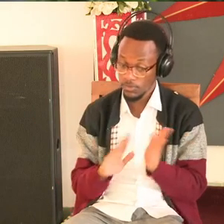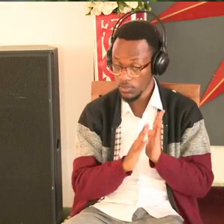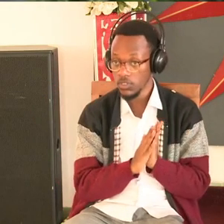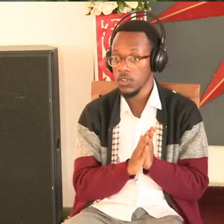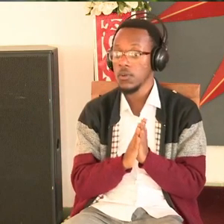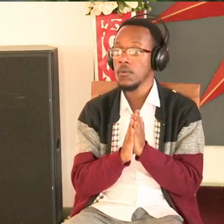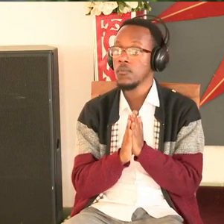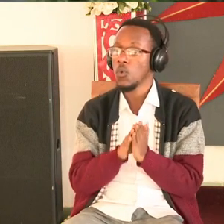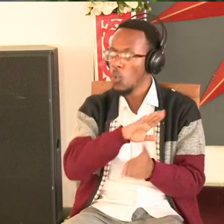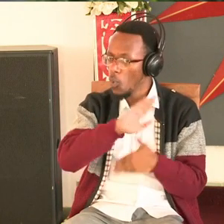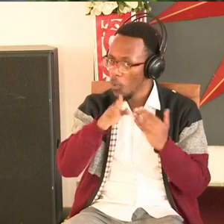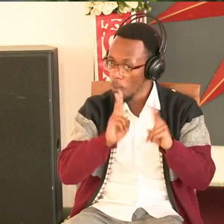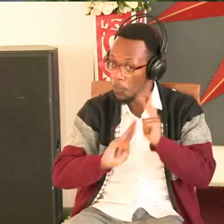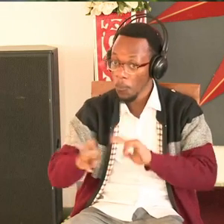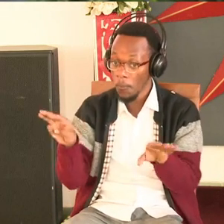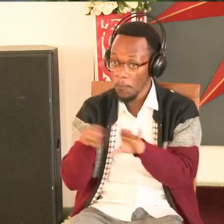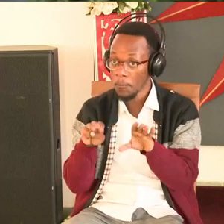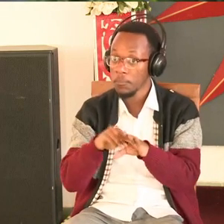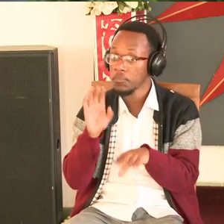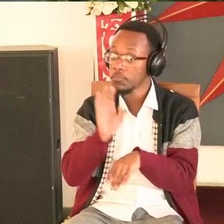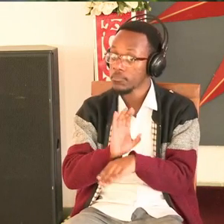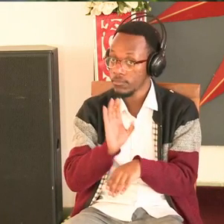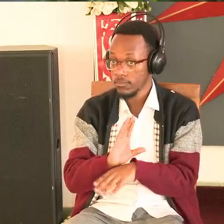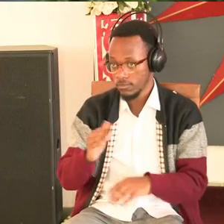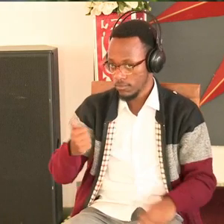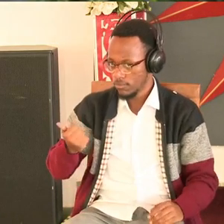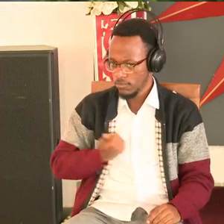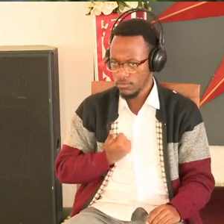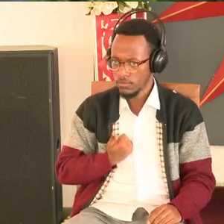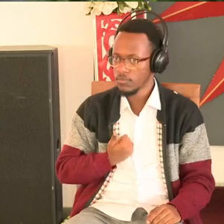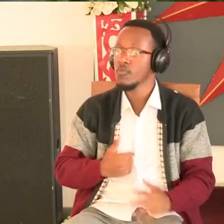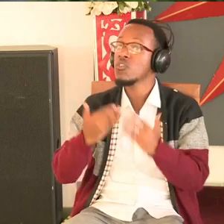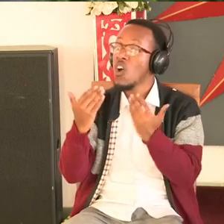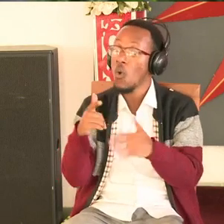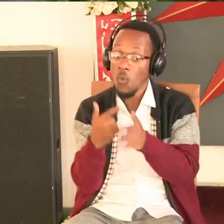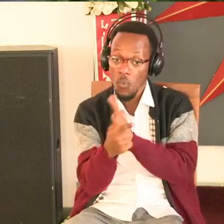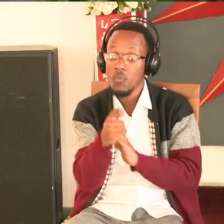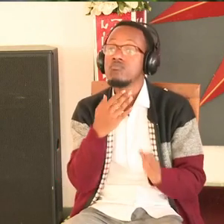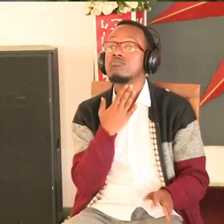kw'abantu bose bagize itorero umugeni kandi